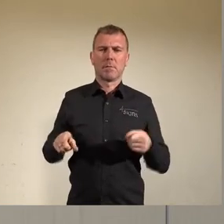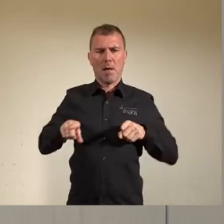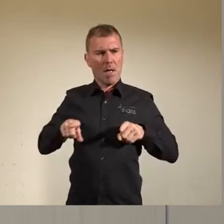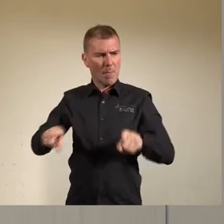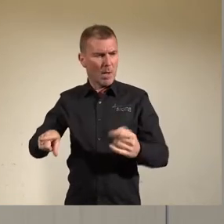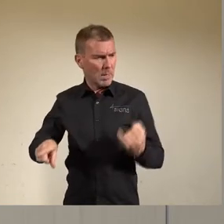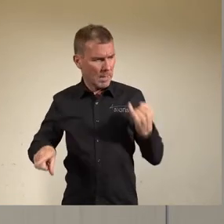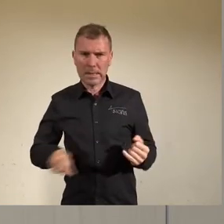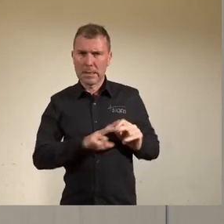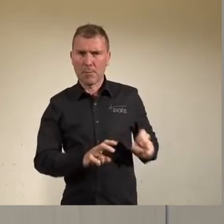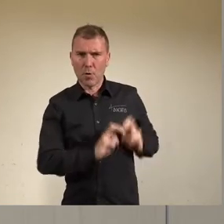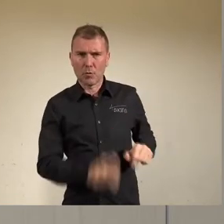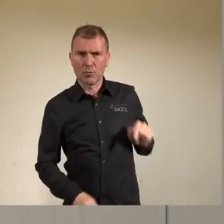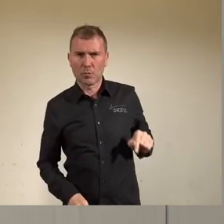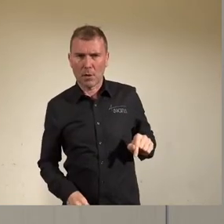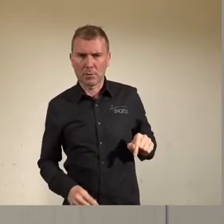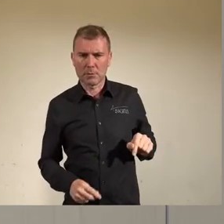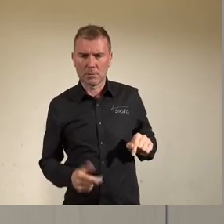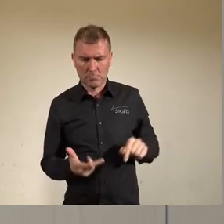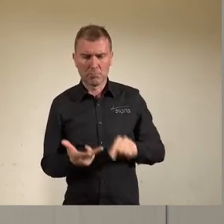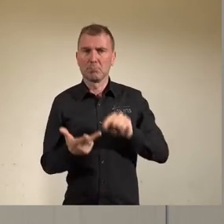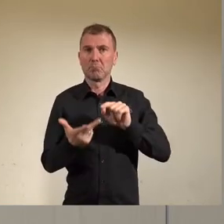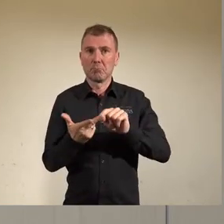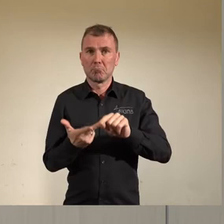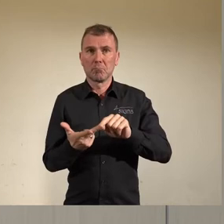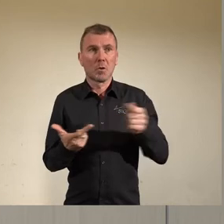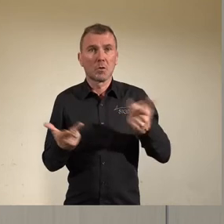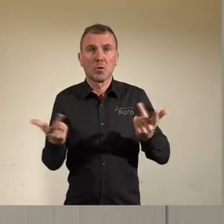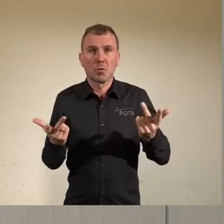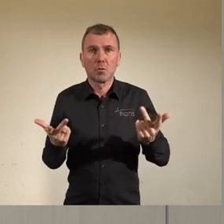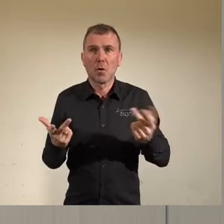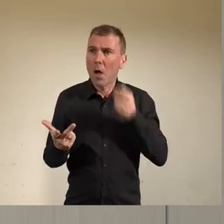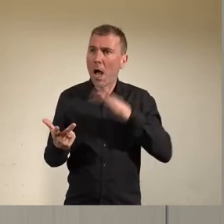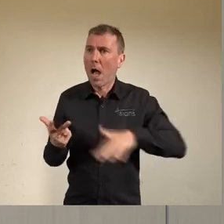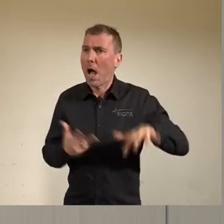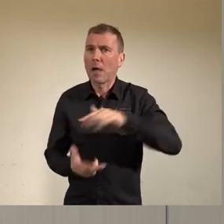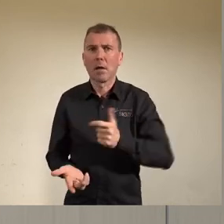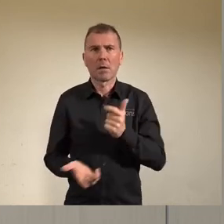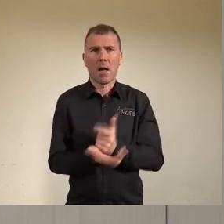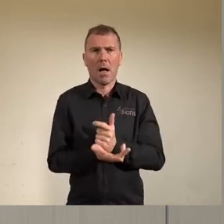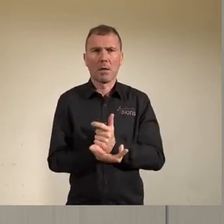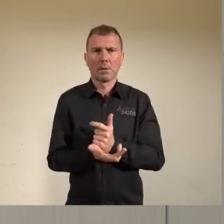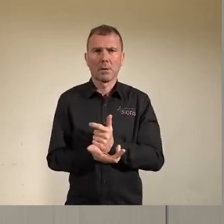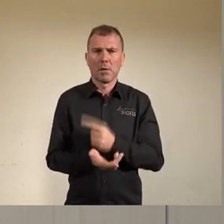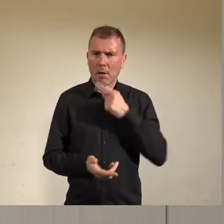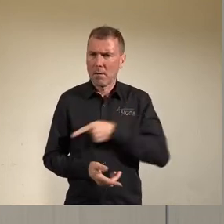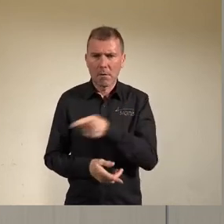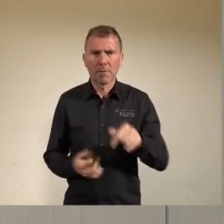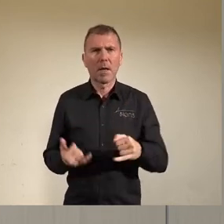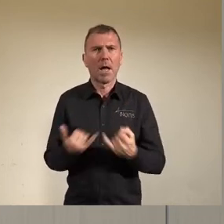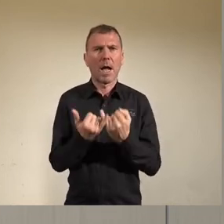die Kinderbetreuung und die Bewältigung des ohnehin anspruchsvollen Alltags bringen die betroffenen